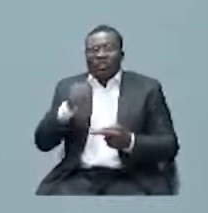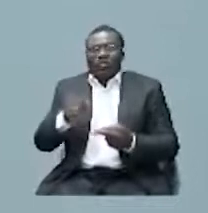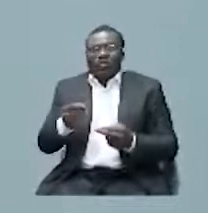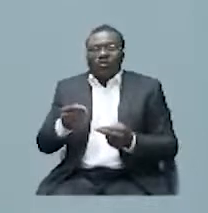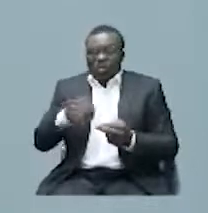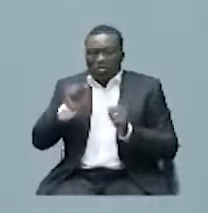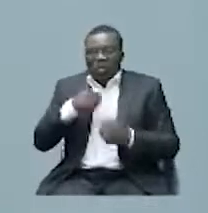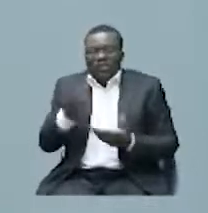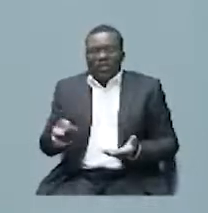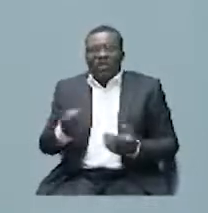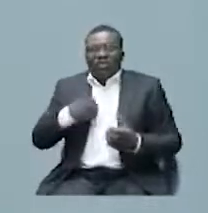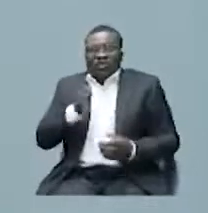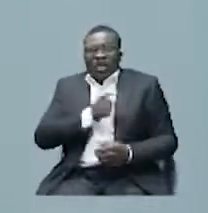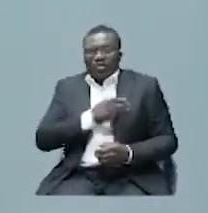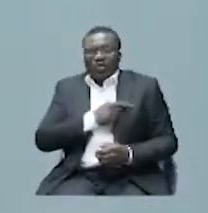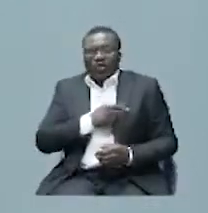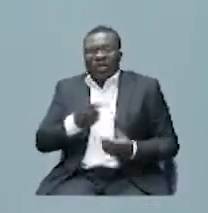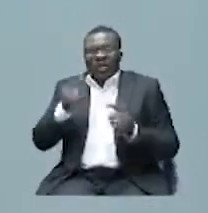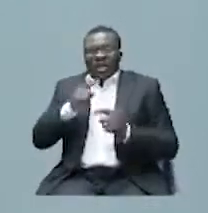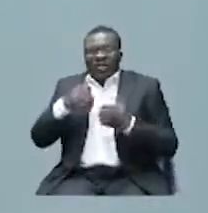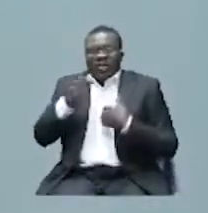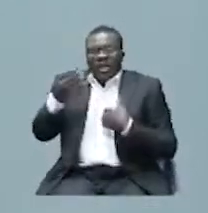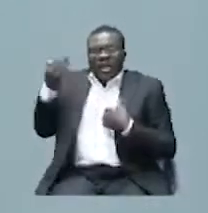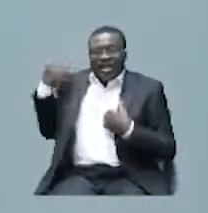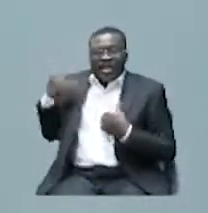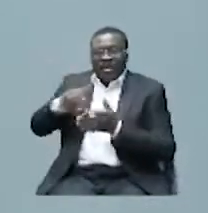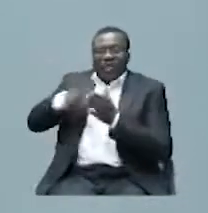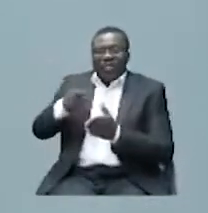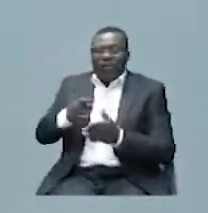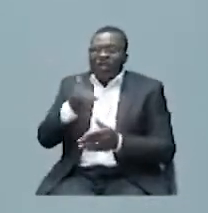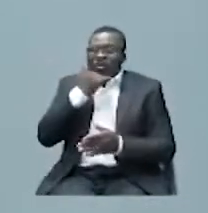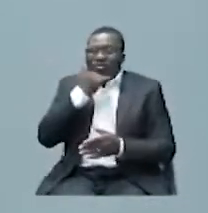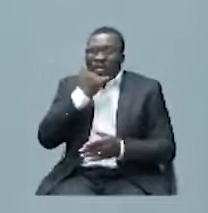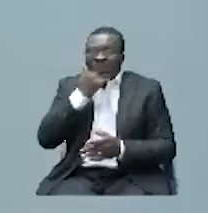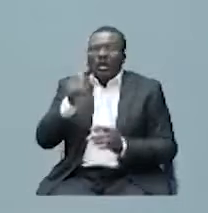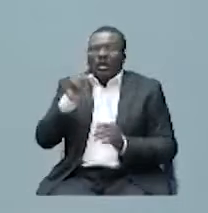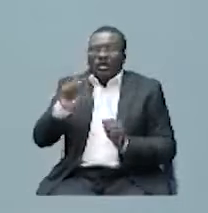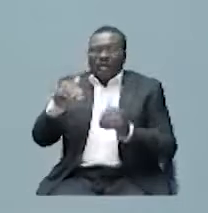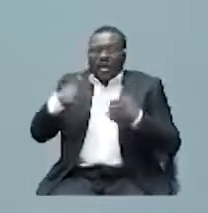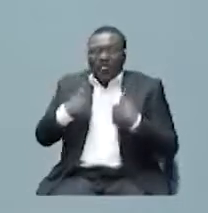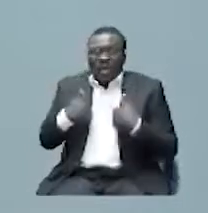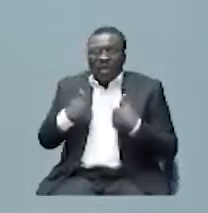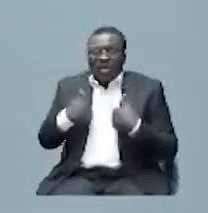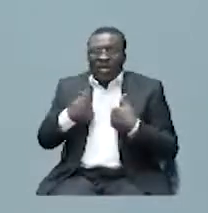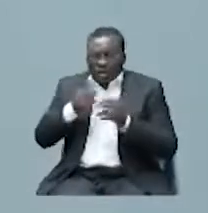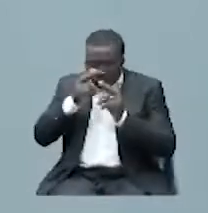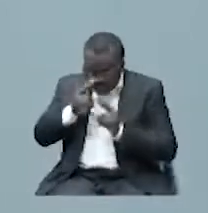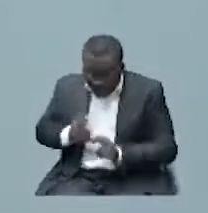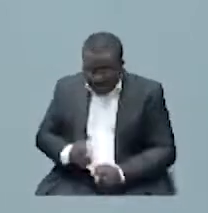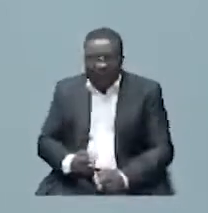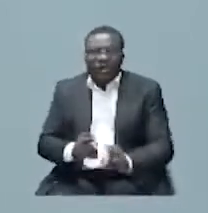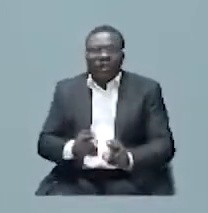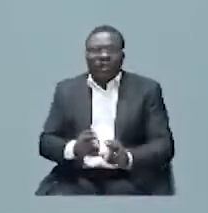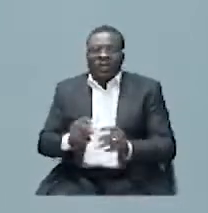Et ce dont on a conscience, même quand on a été parfois coupable, il faut avoir l'humilité. Il faut